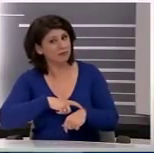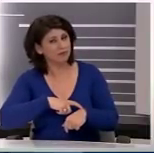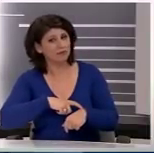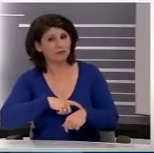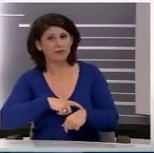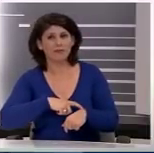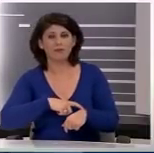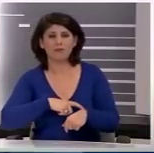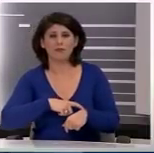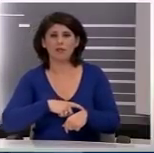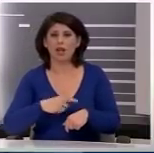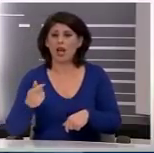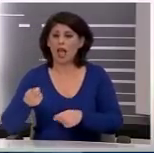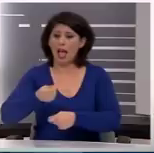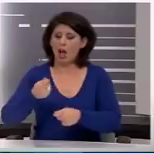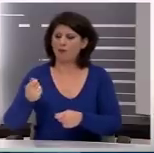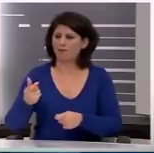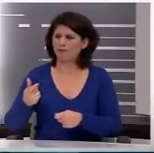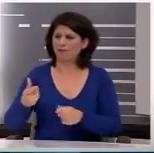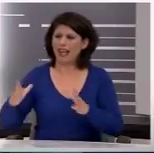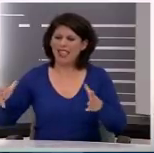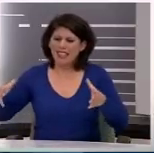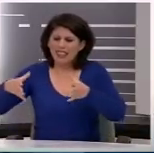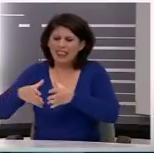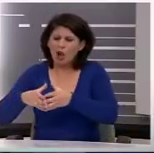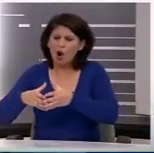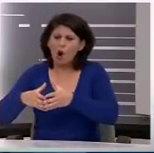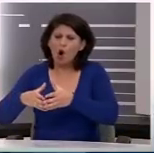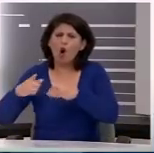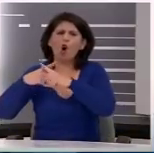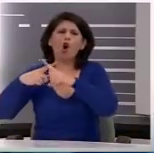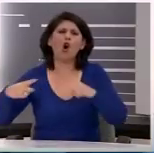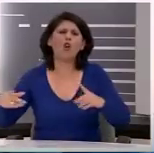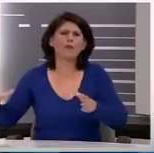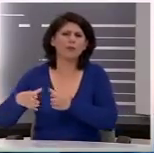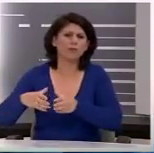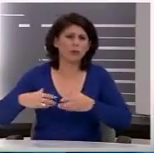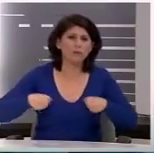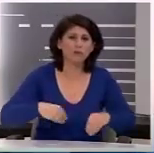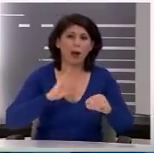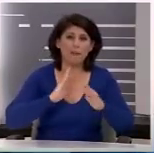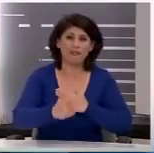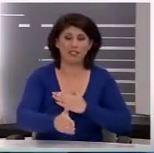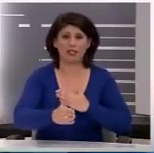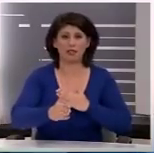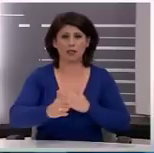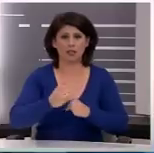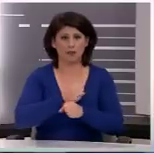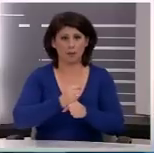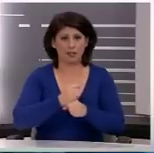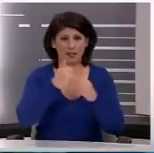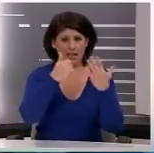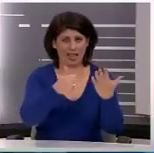Το χοντρεμπορικό κέρδος των πολυεθνικών όταν πουλούσαν απευθείας στα φαρμακεία, που είναι 6 έως